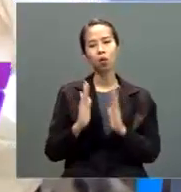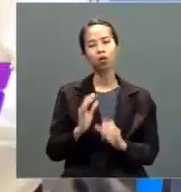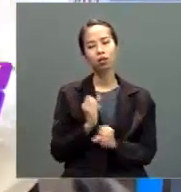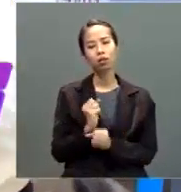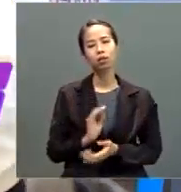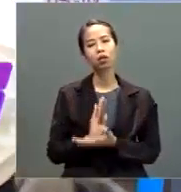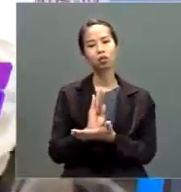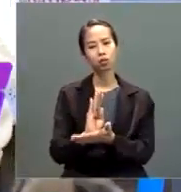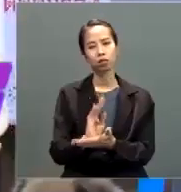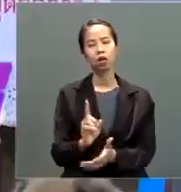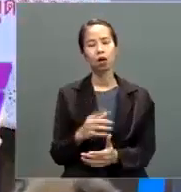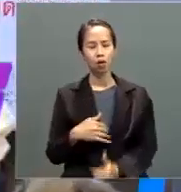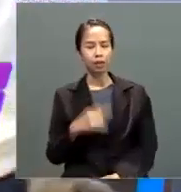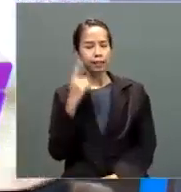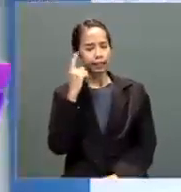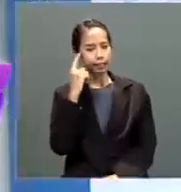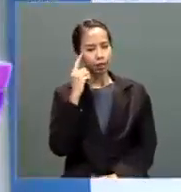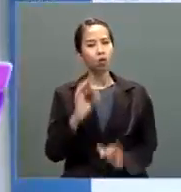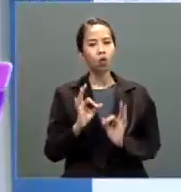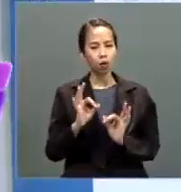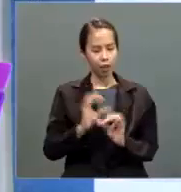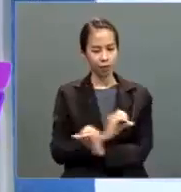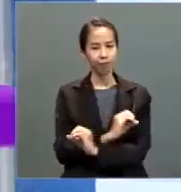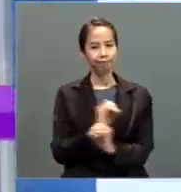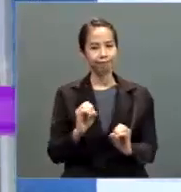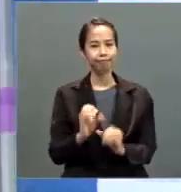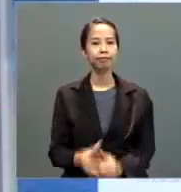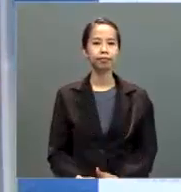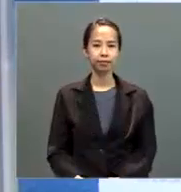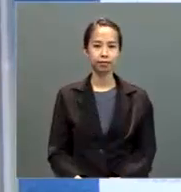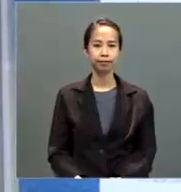ส่วนใหญ่นั้นมีความมั่นใจว่าปลอดภัยที่มาทำบุญครับ